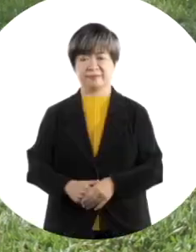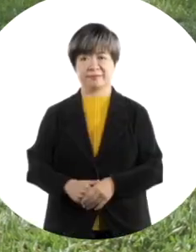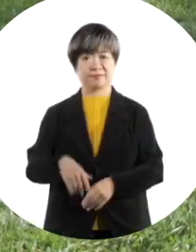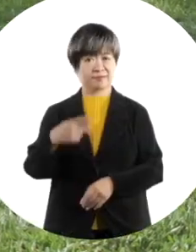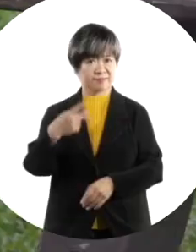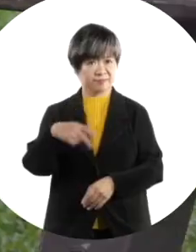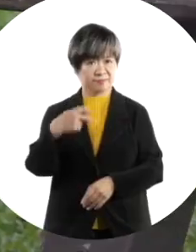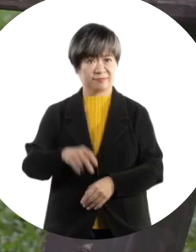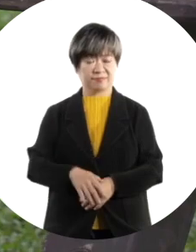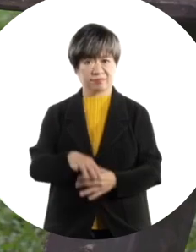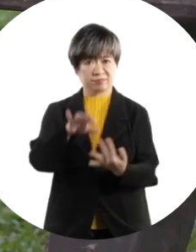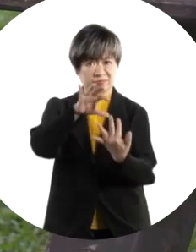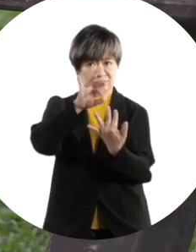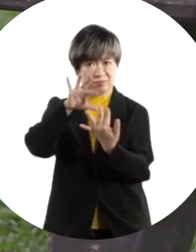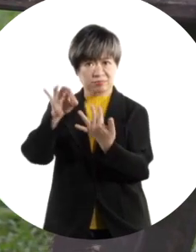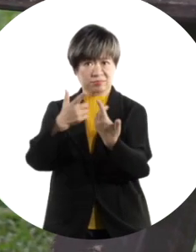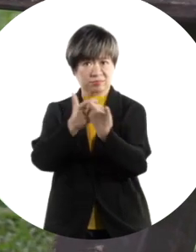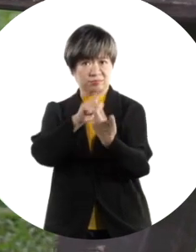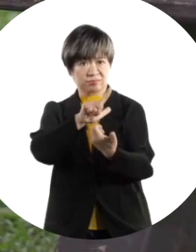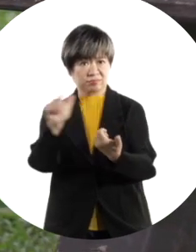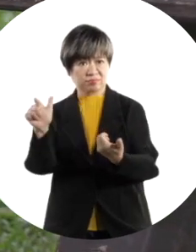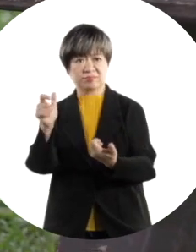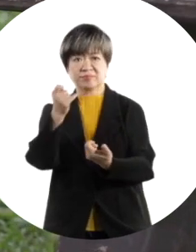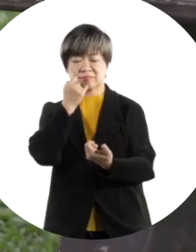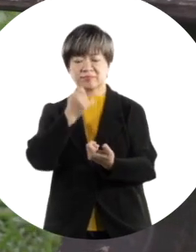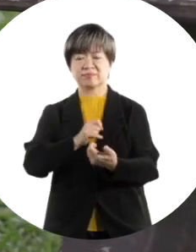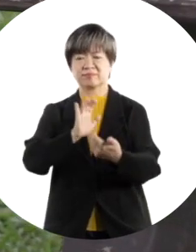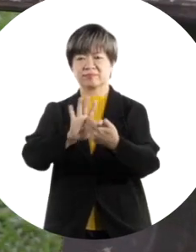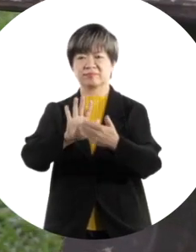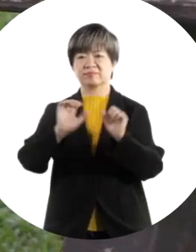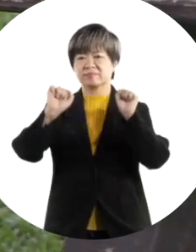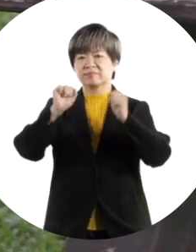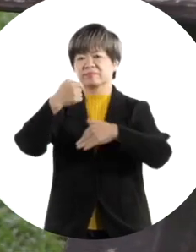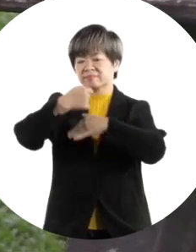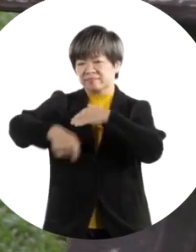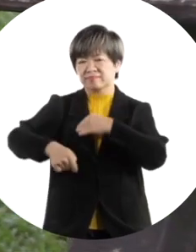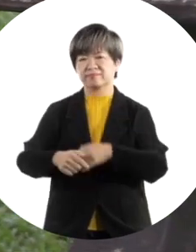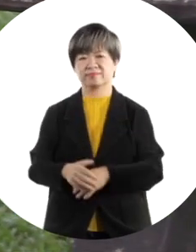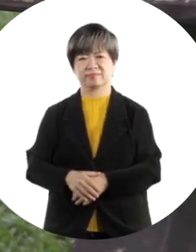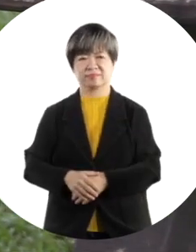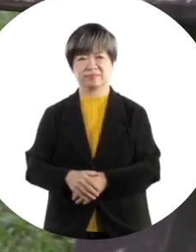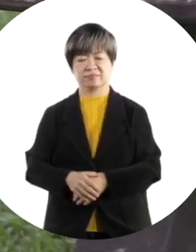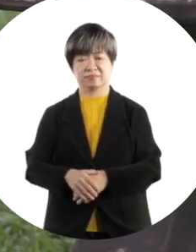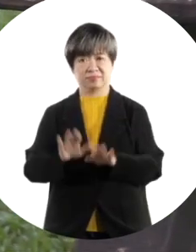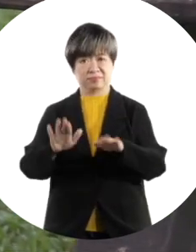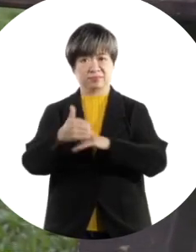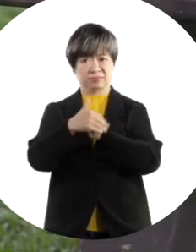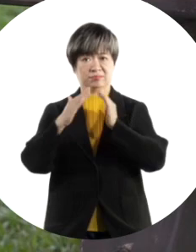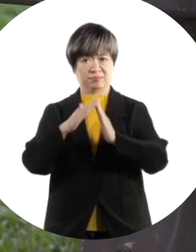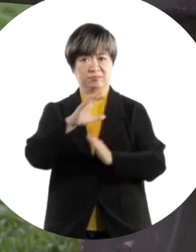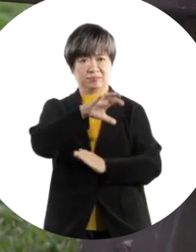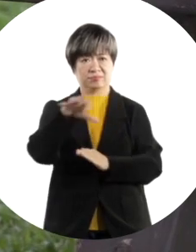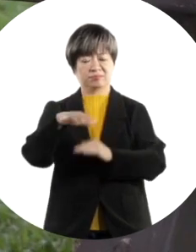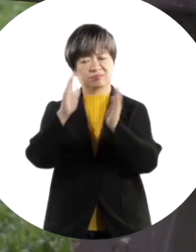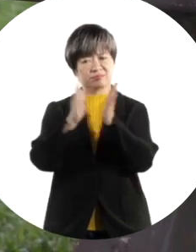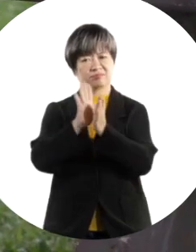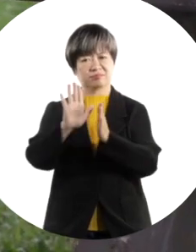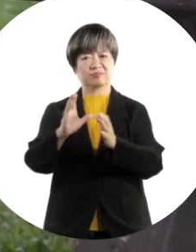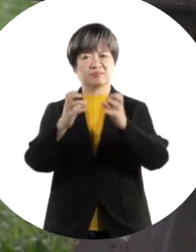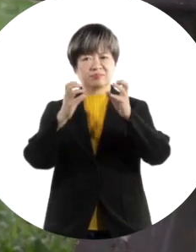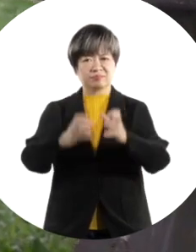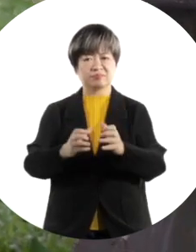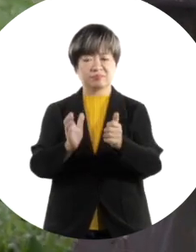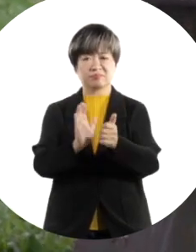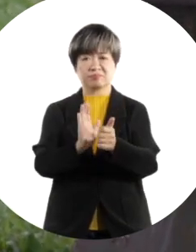除此之外，选择适当的辅具也可以减少运动伤害的发生。目前各县市几乎都